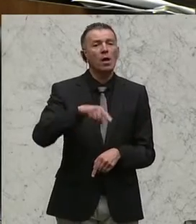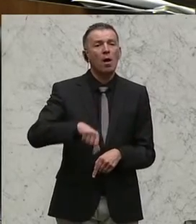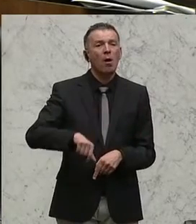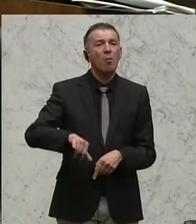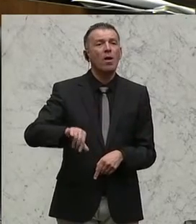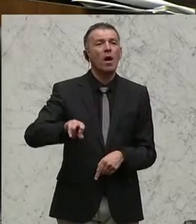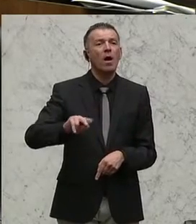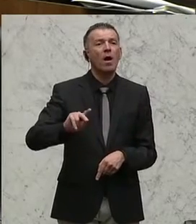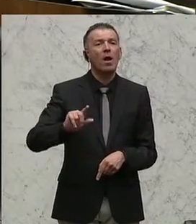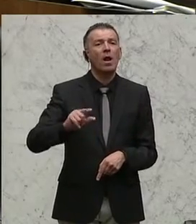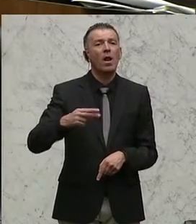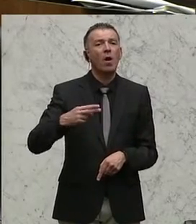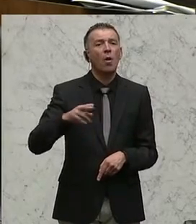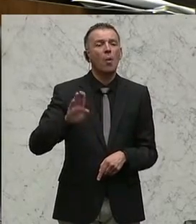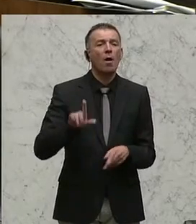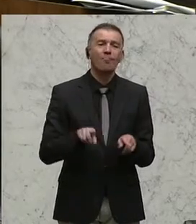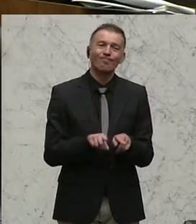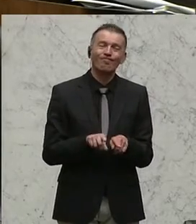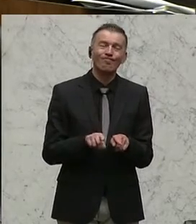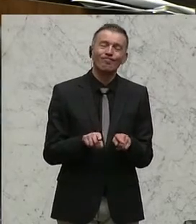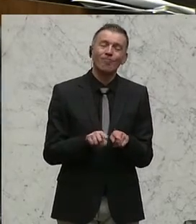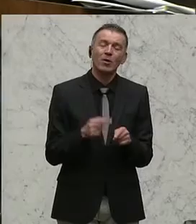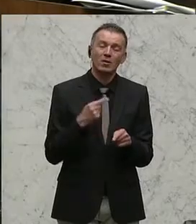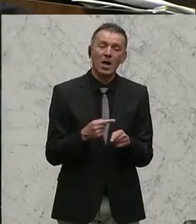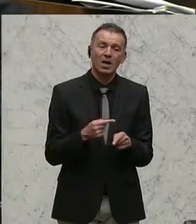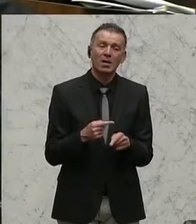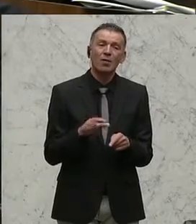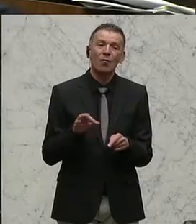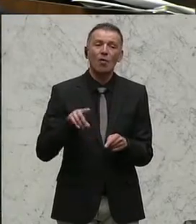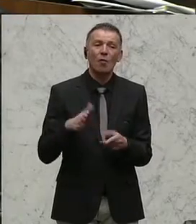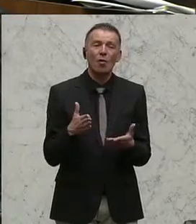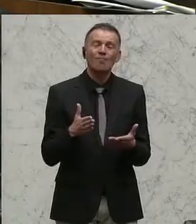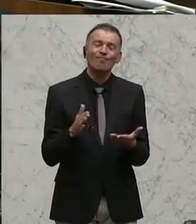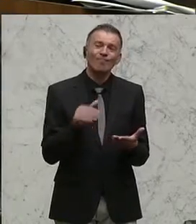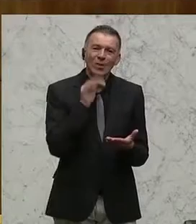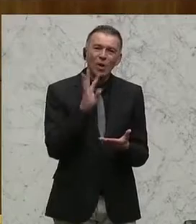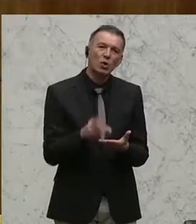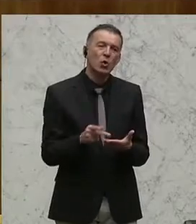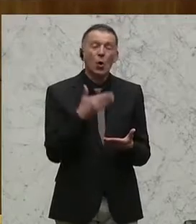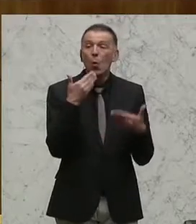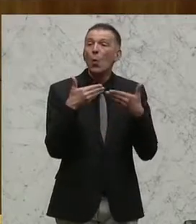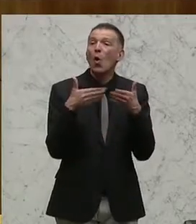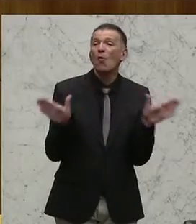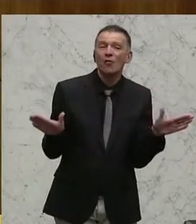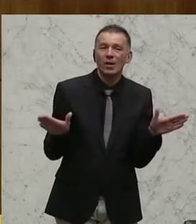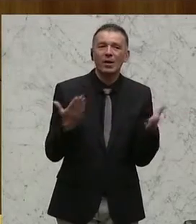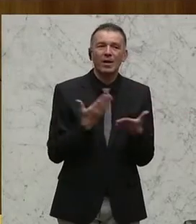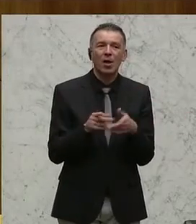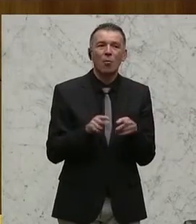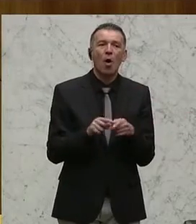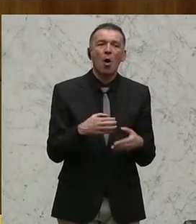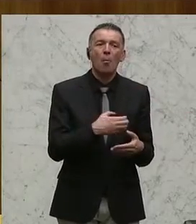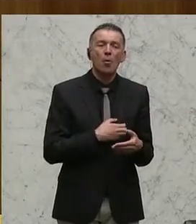hat, auch für uns Freiheitliche hat es doch einen Schönheitsfehler, dass diese Hearings nicht öffentlich sind, somit auch die Initiatoren